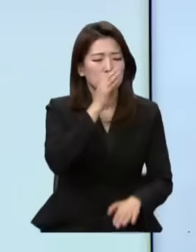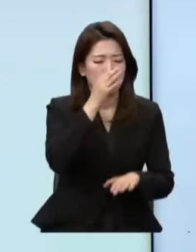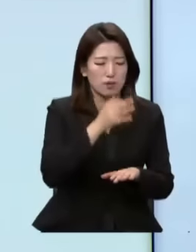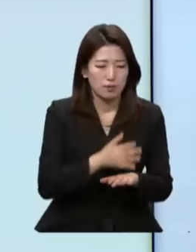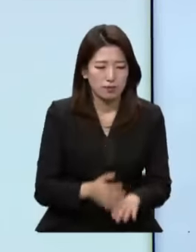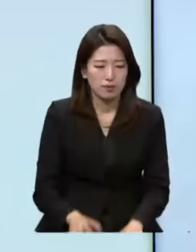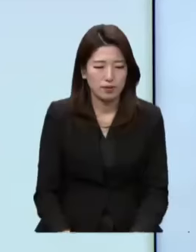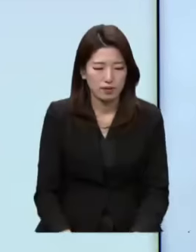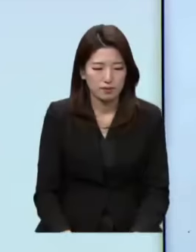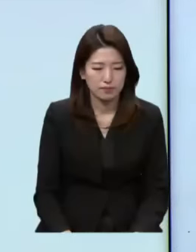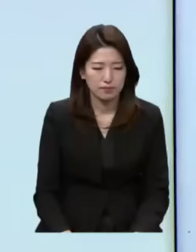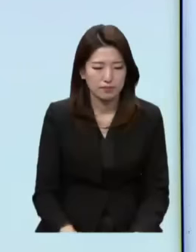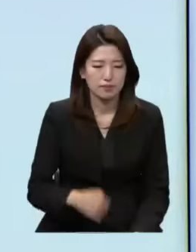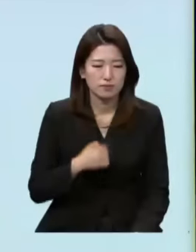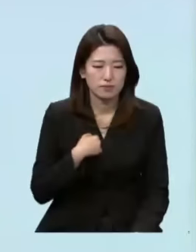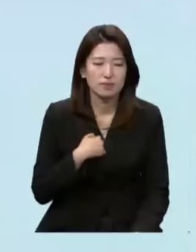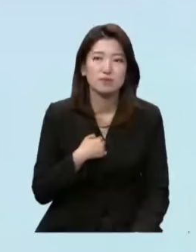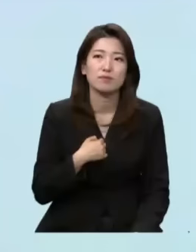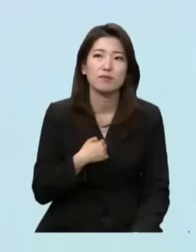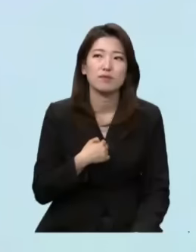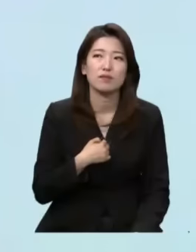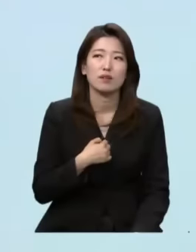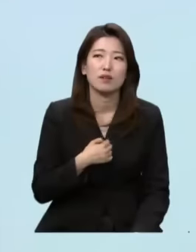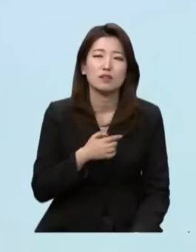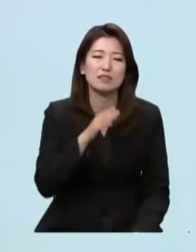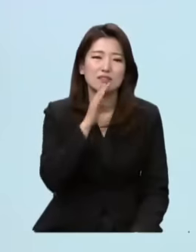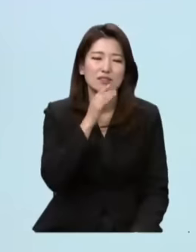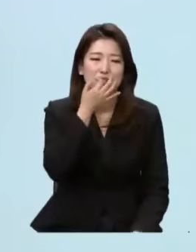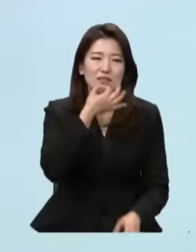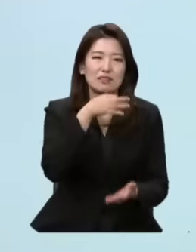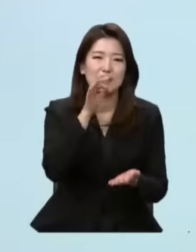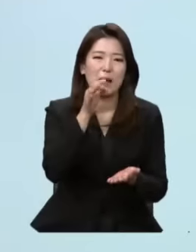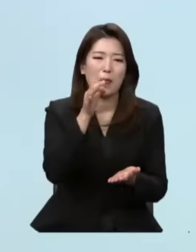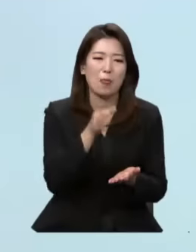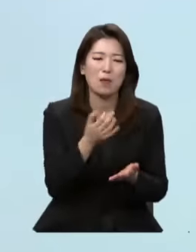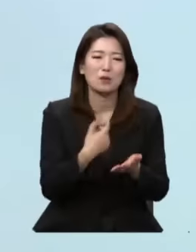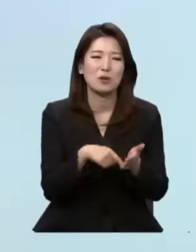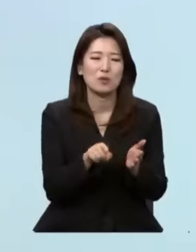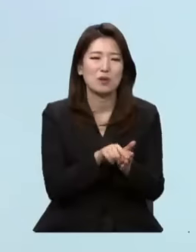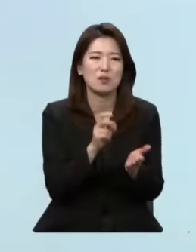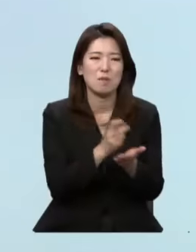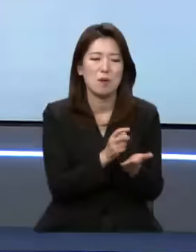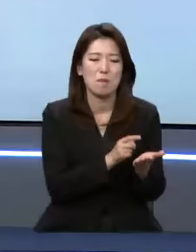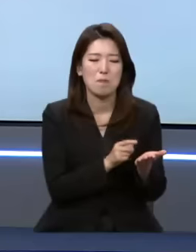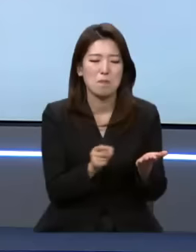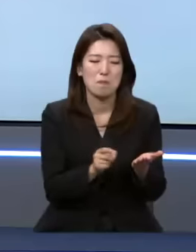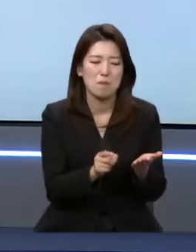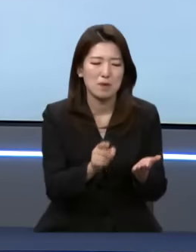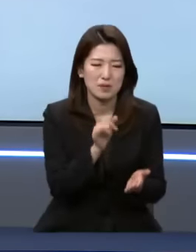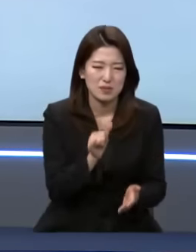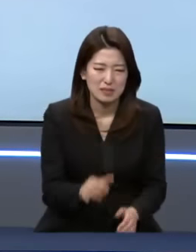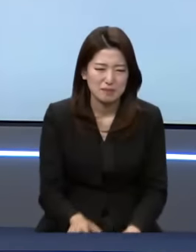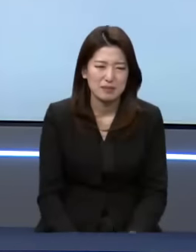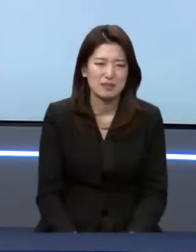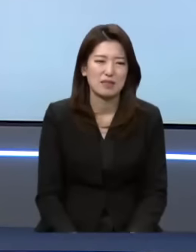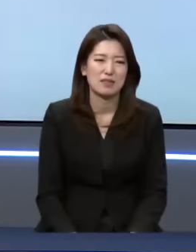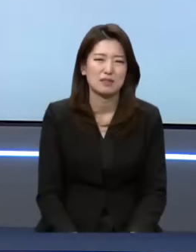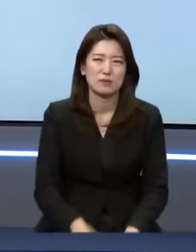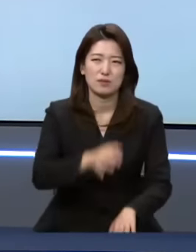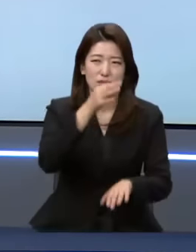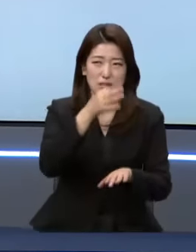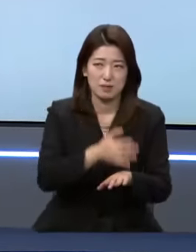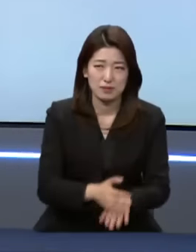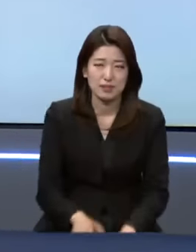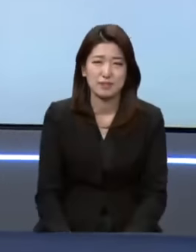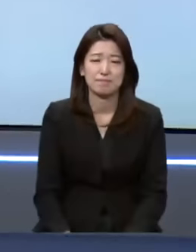대출이었다 나가도록 하겠습니다 아무래도 이게 지금 전국적인 이슈가 되다 보니까 당연히 두 후보 지역 후보들